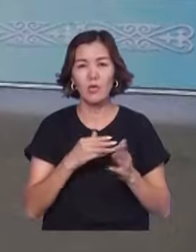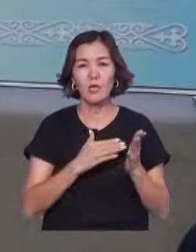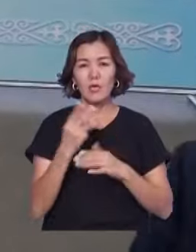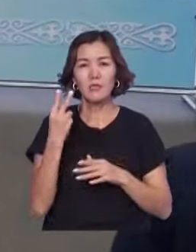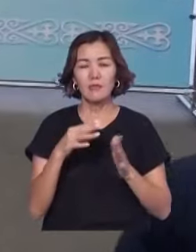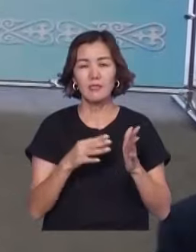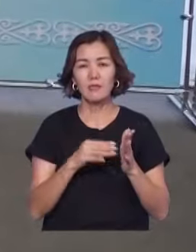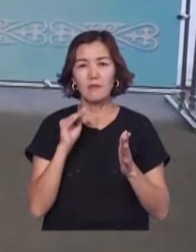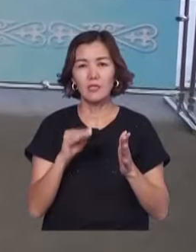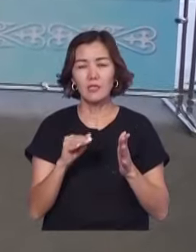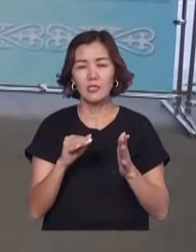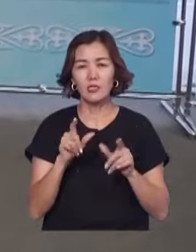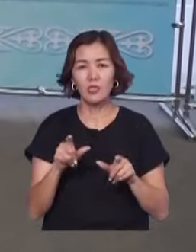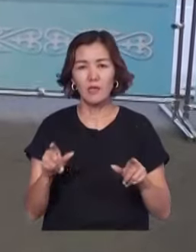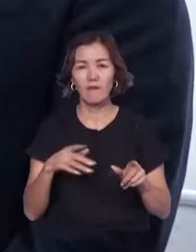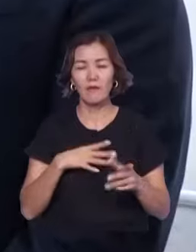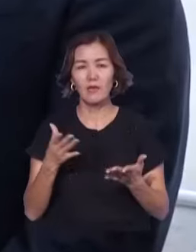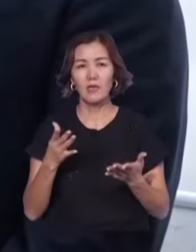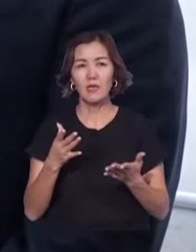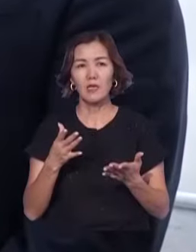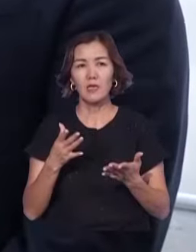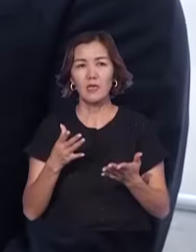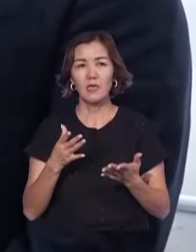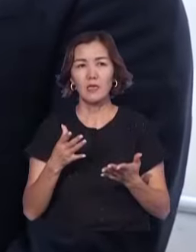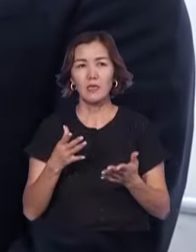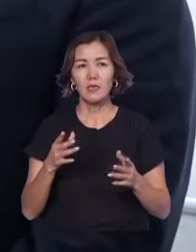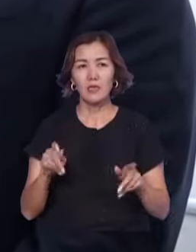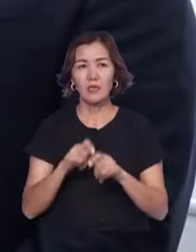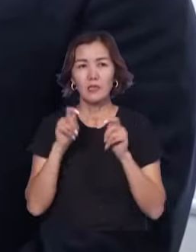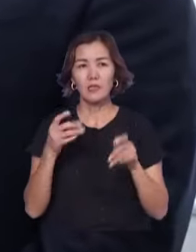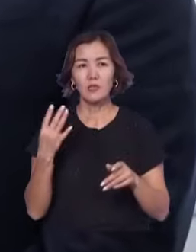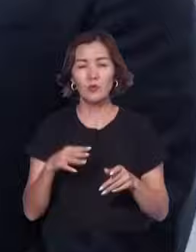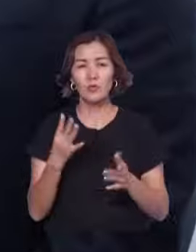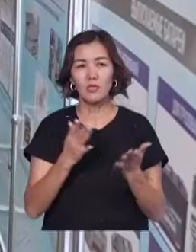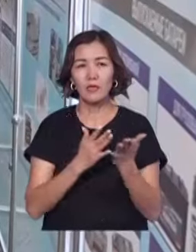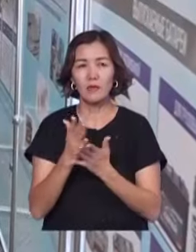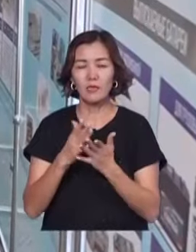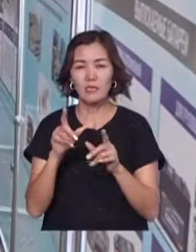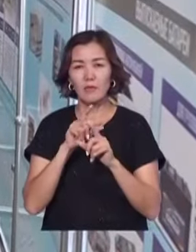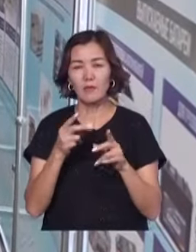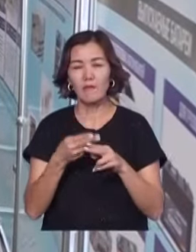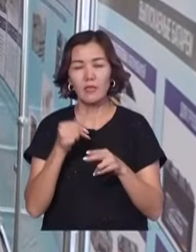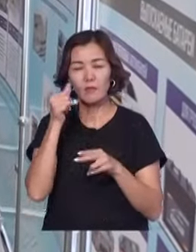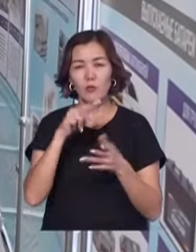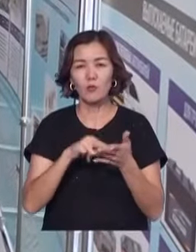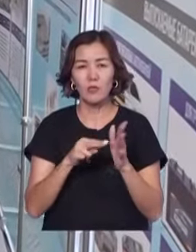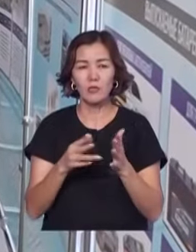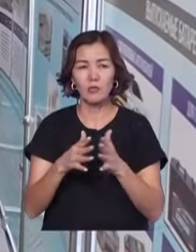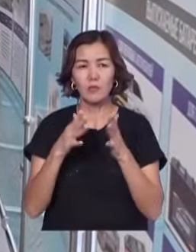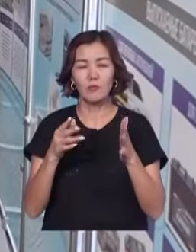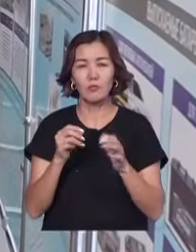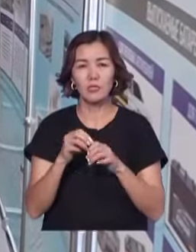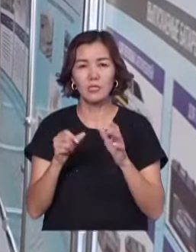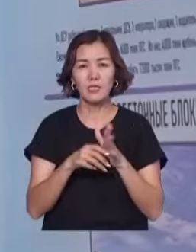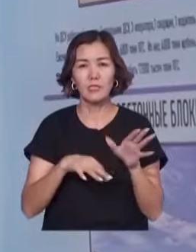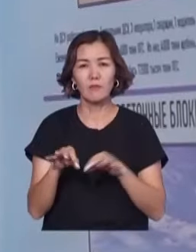29 тысяч человек. С момента образования области ЖТСУ введено в эксплуатацию 43 отраслевых объекта. В этом году планируется запуск еще